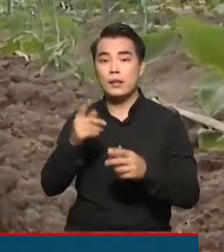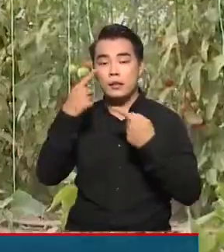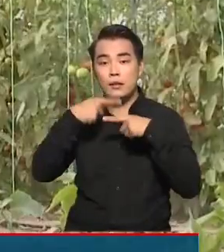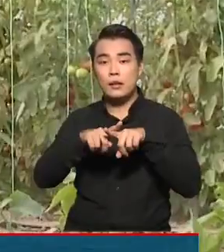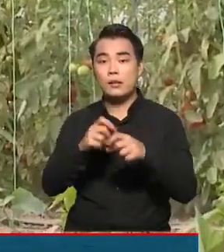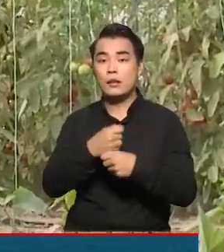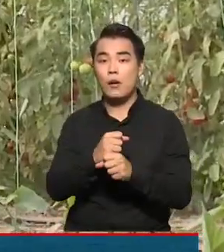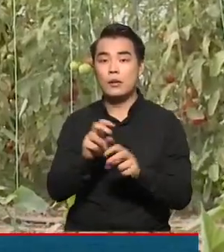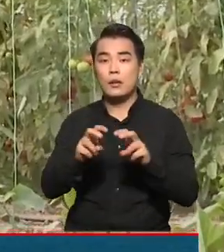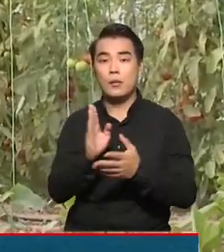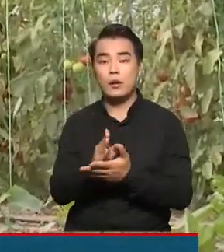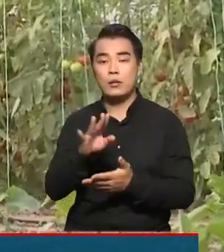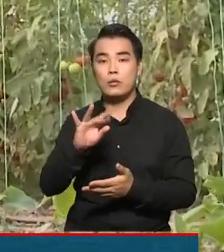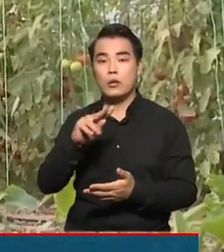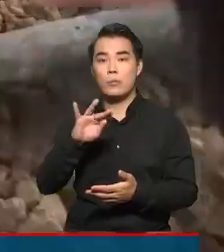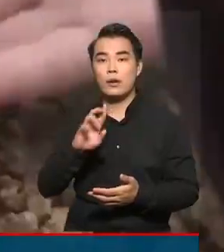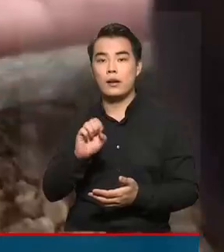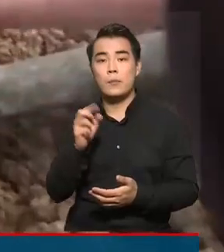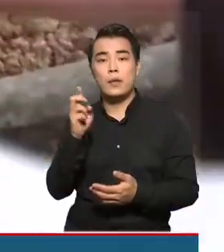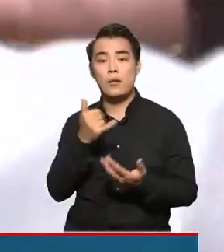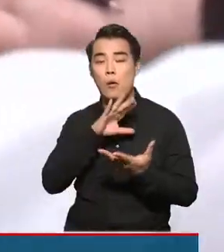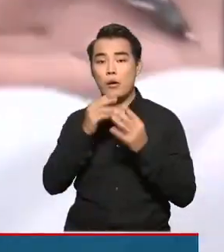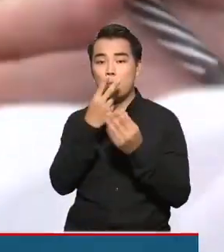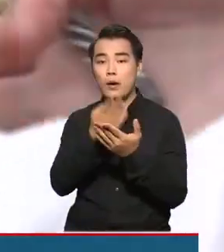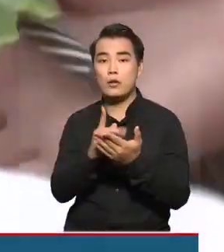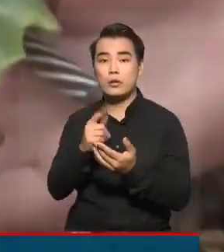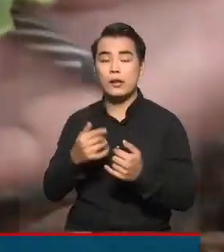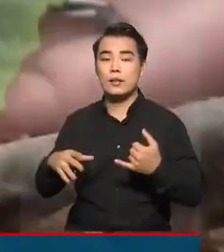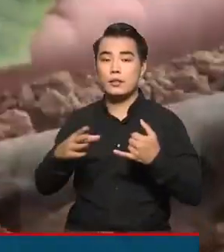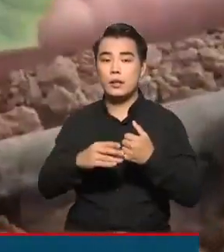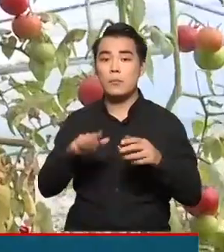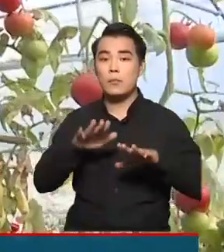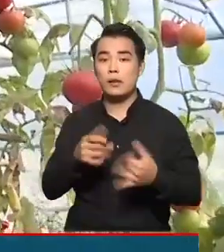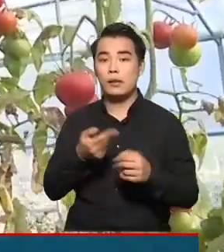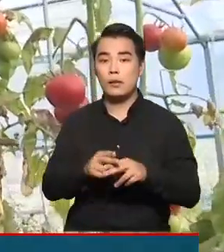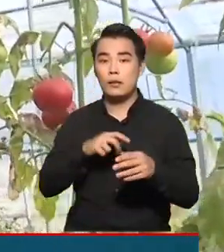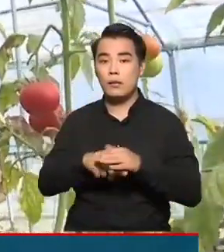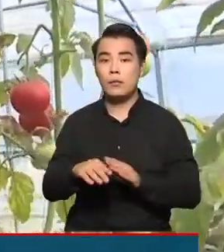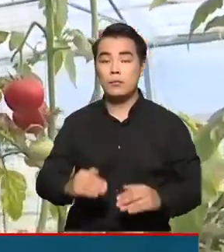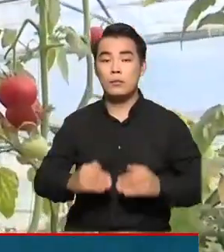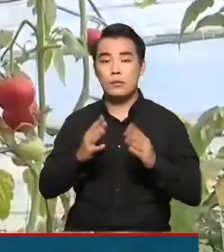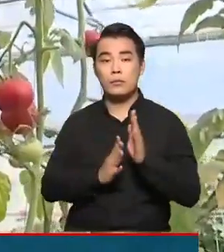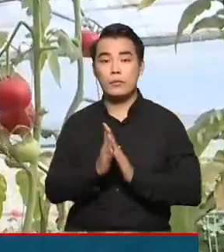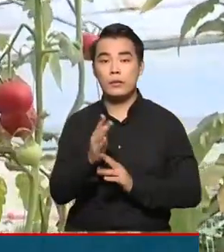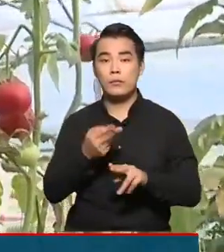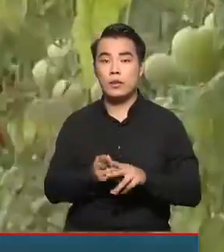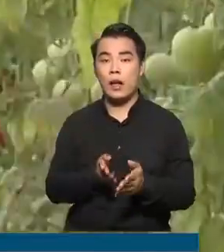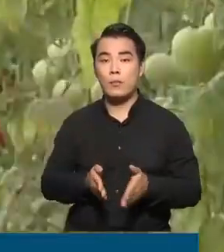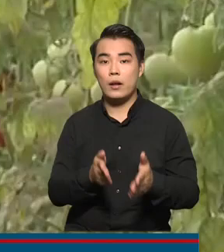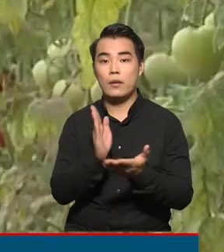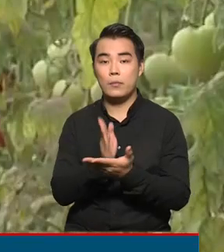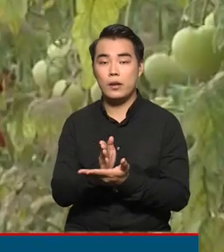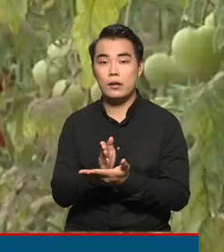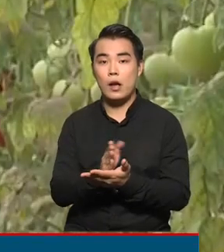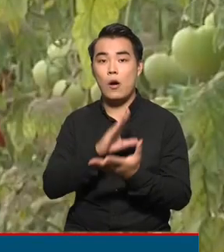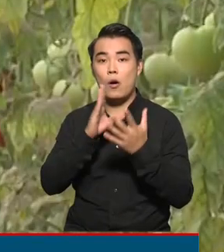жұмыстармен айналысады. Тіпті тропикалық жемістерді будандастыру арқылы жергілікті жерге бейімдеп өсіру жолдарын тауыпты. Олардың